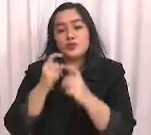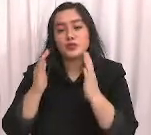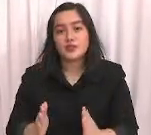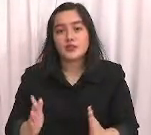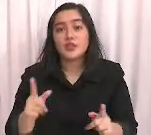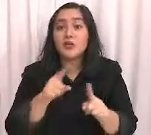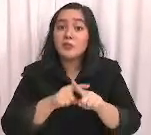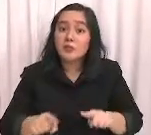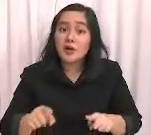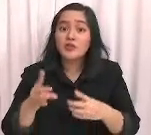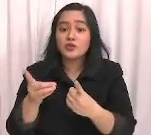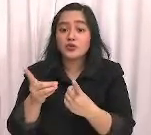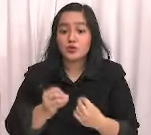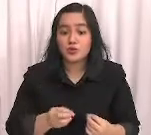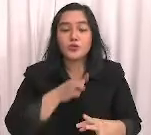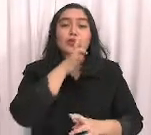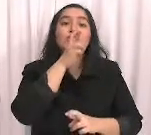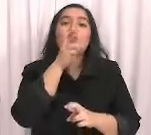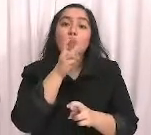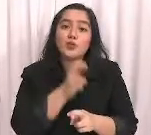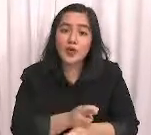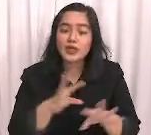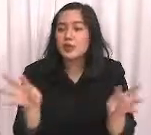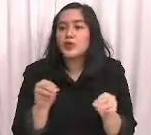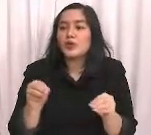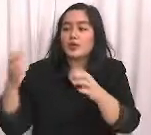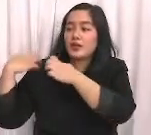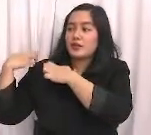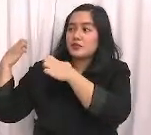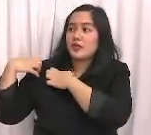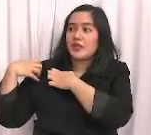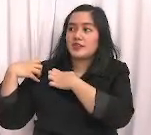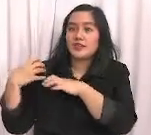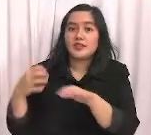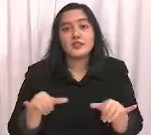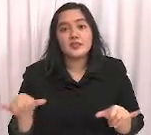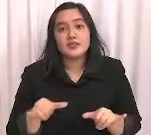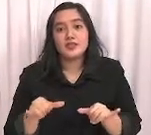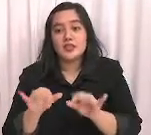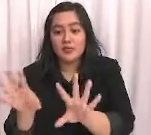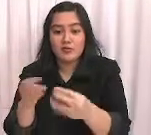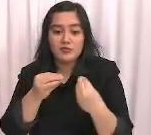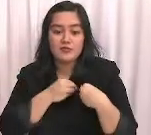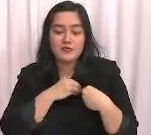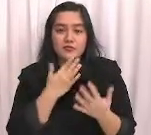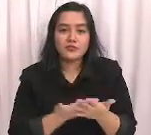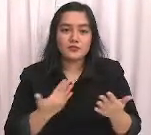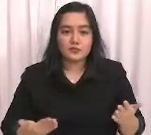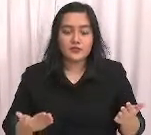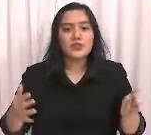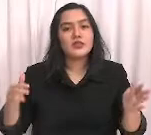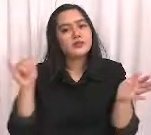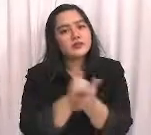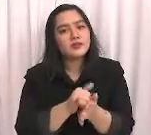ng kapalit, you see, ay napakahina, napakaano po yun, mga kapatid.